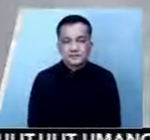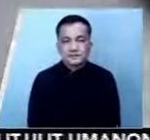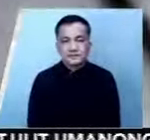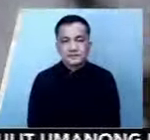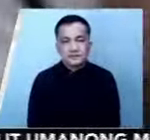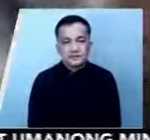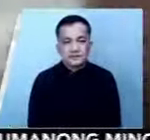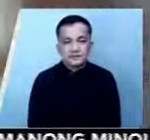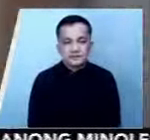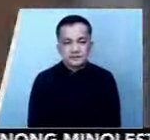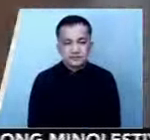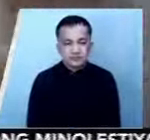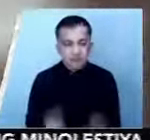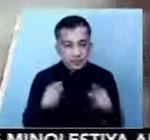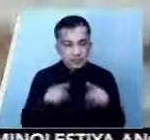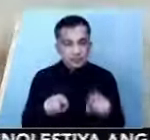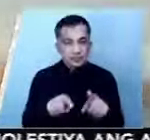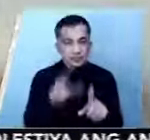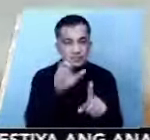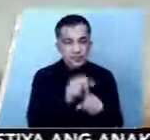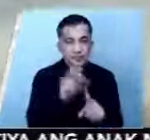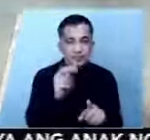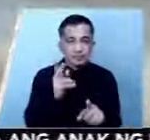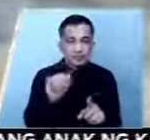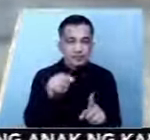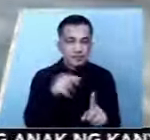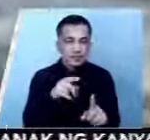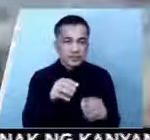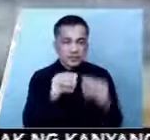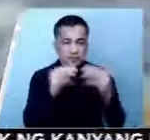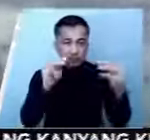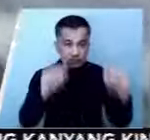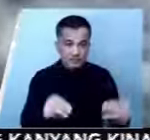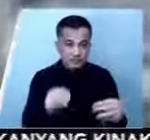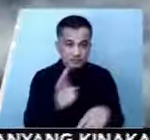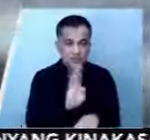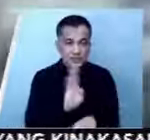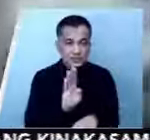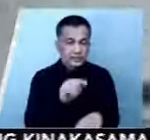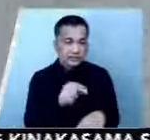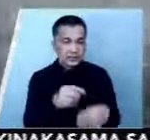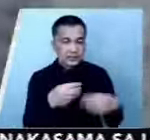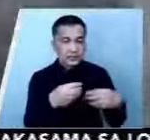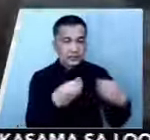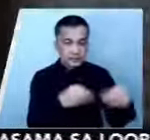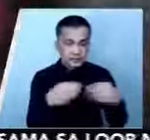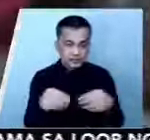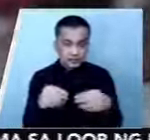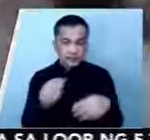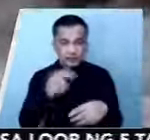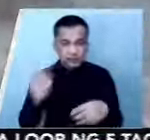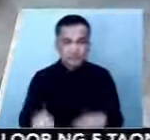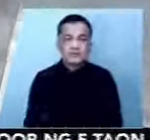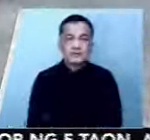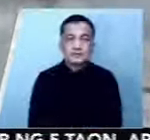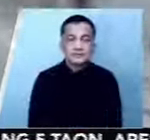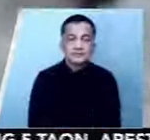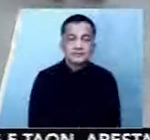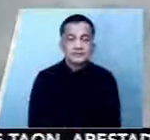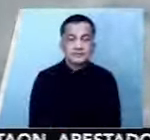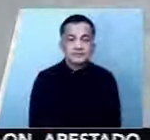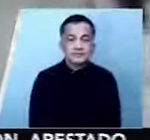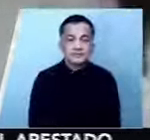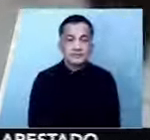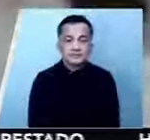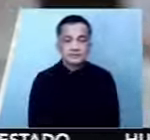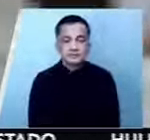Sabay na sa nalakay ng NBI NCR ang mall na ito sa Baclaran at mga tindahan sa Avenida sa Manila. Ako po si